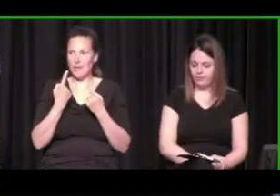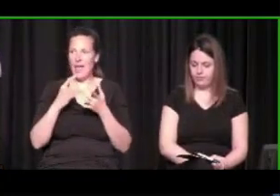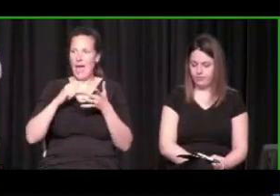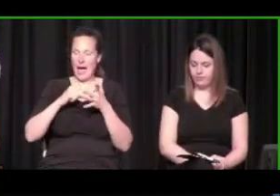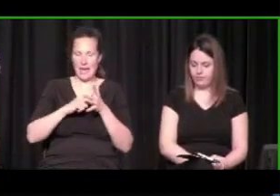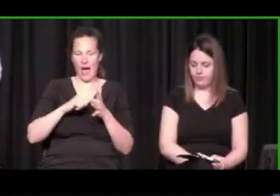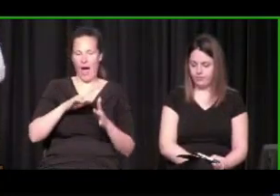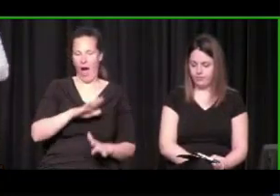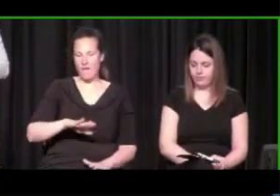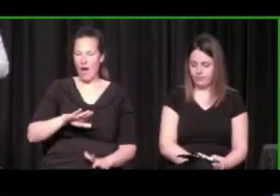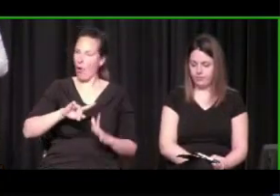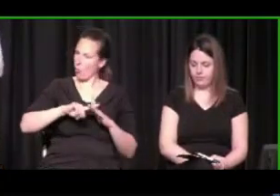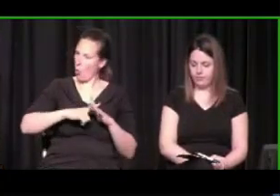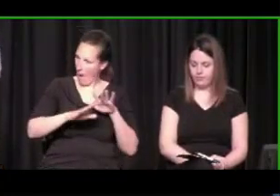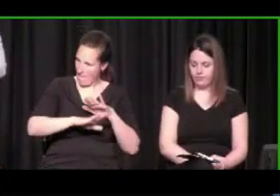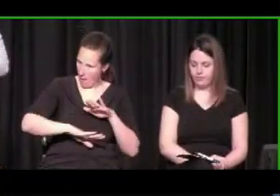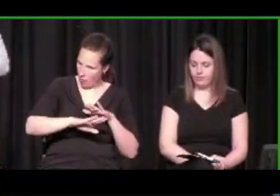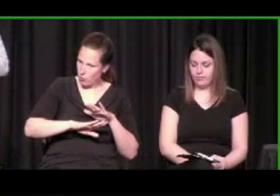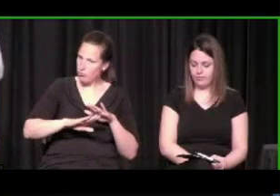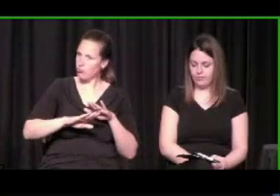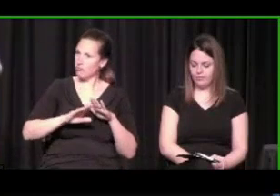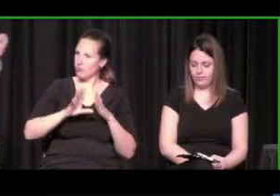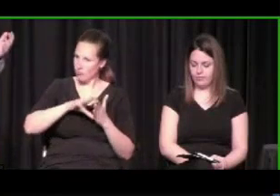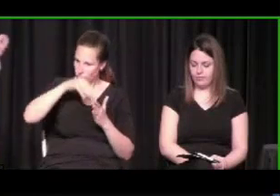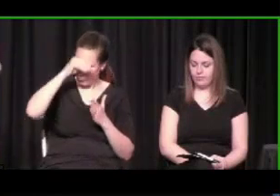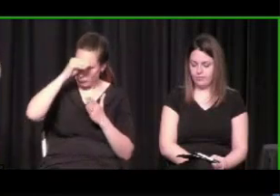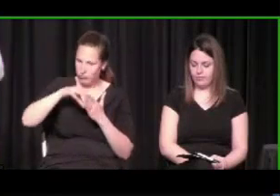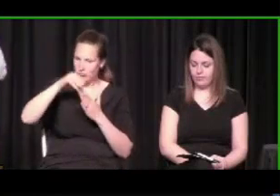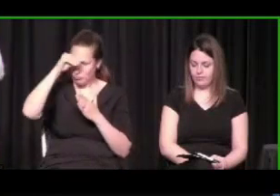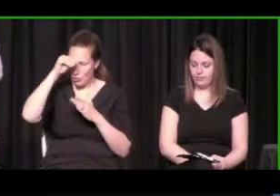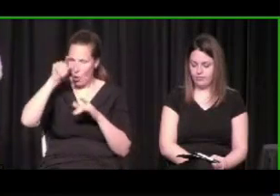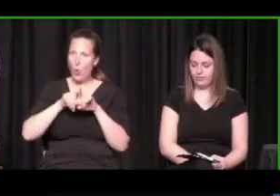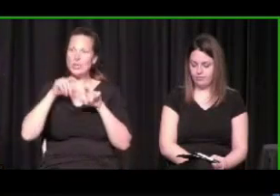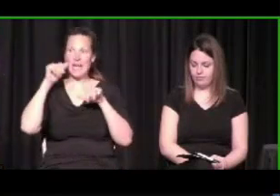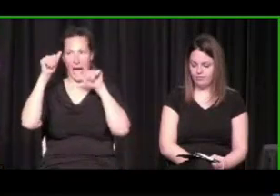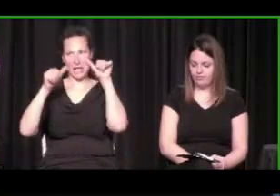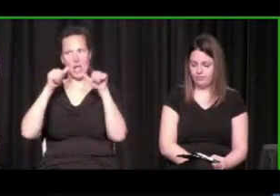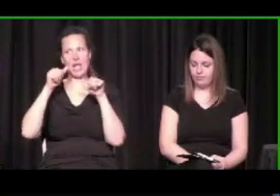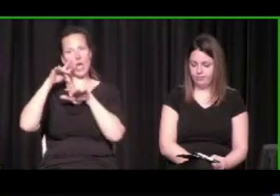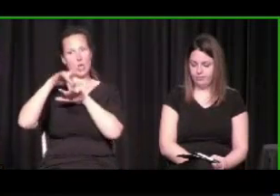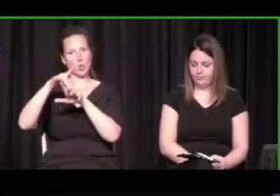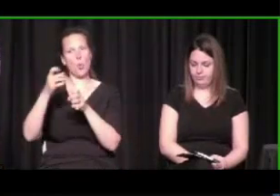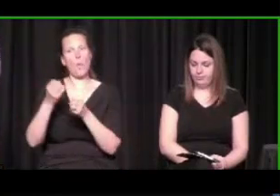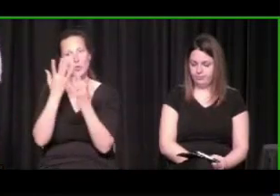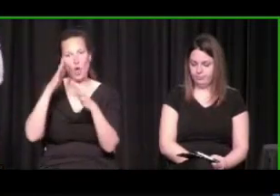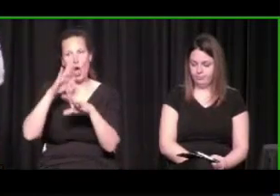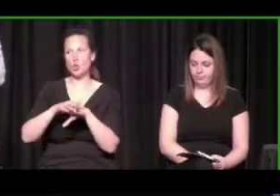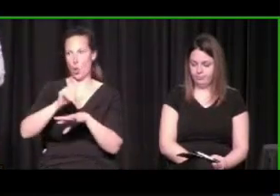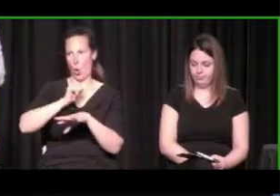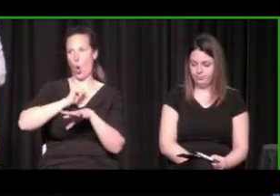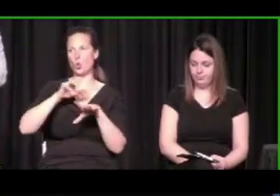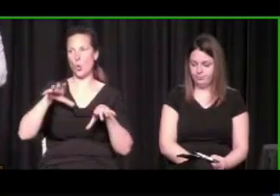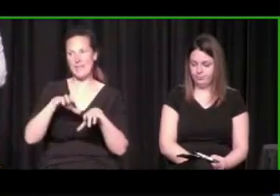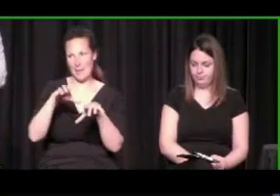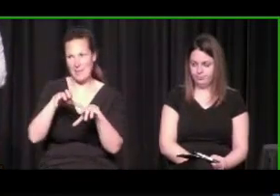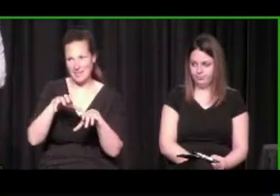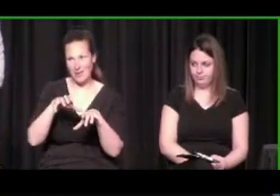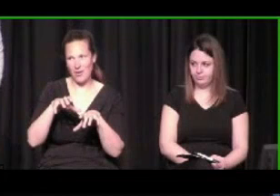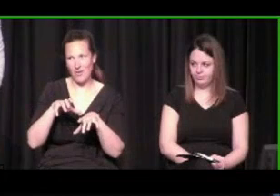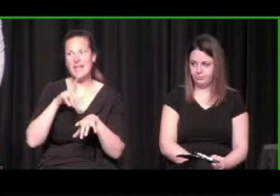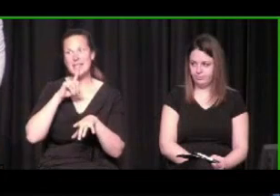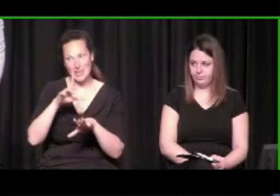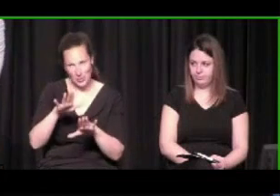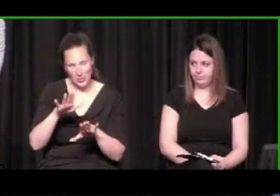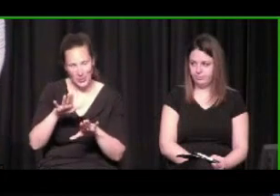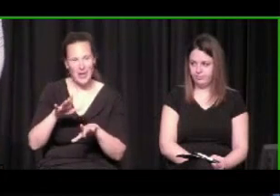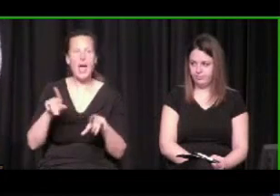d'autodétermination pendant l'enfance. L'adolescence va être une période extraordinaire d'expérimentation de son autodétermination. Puis bien sûr,